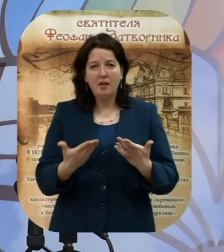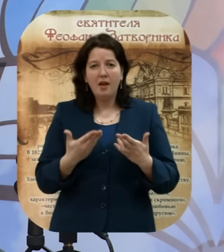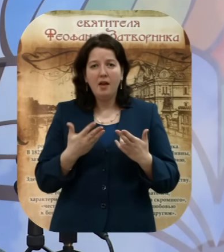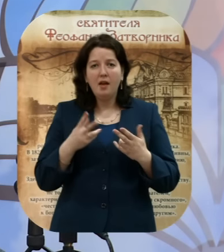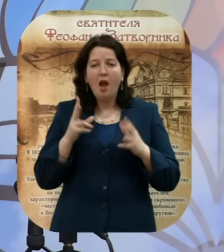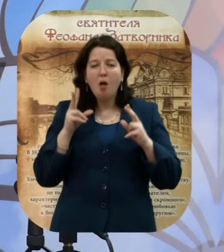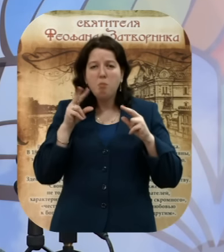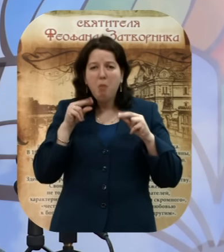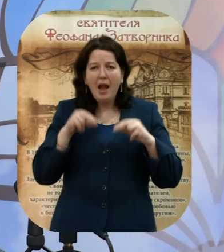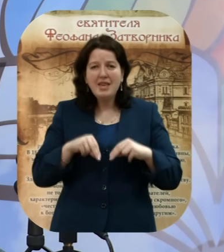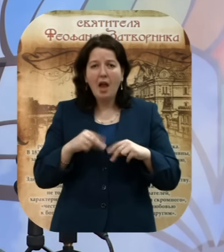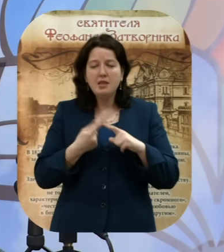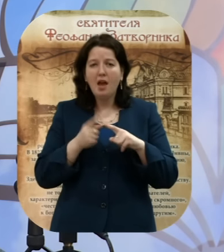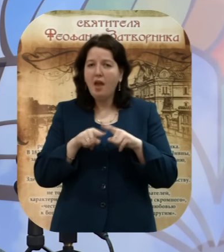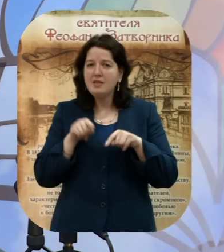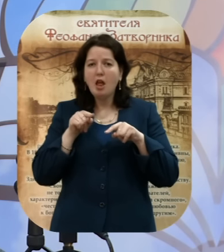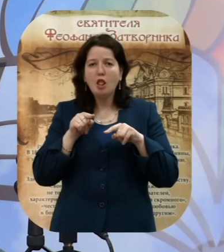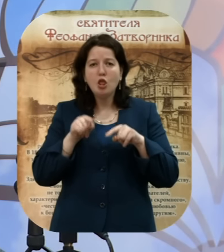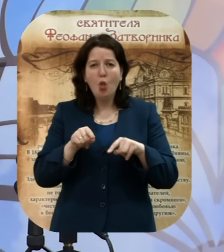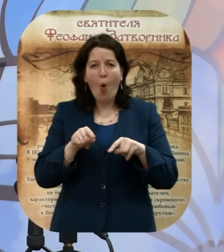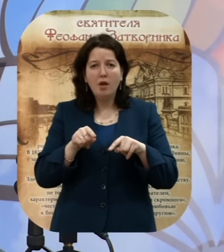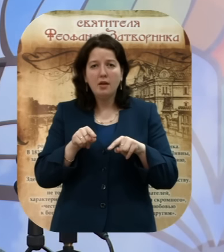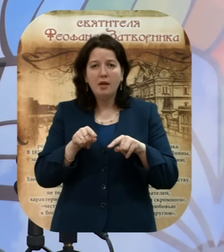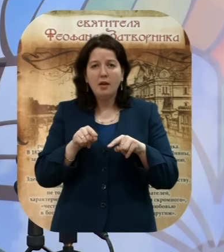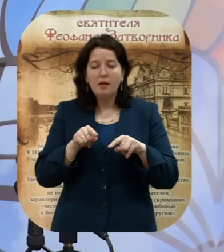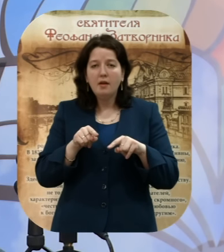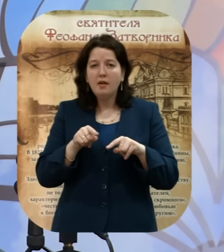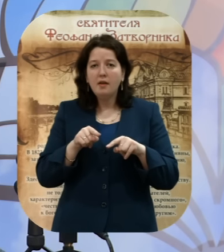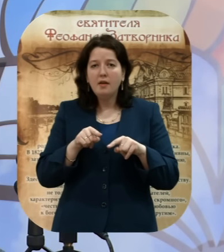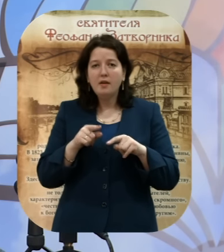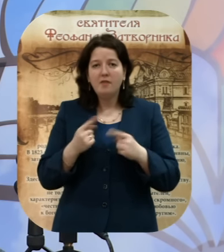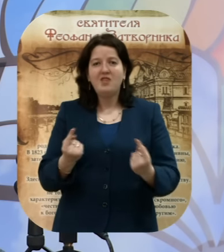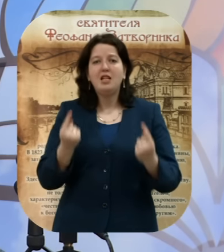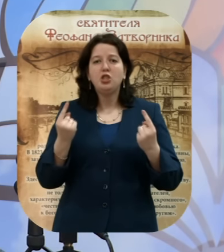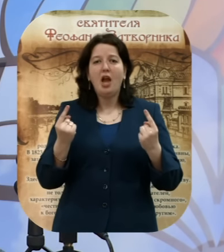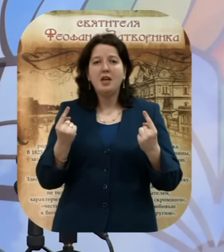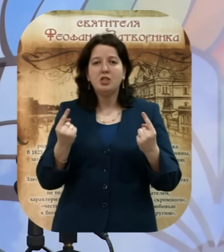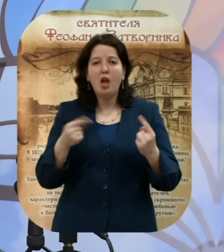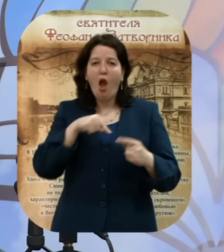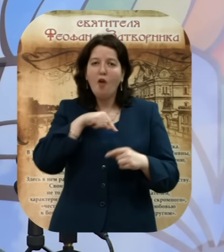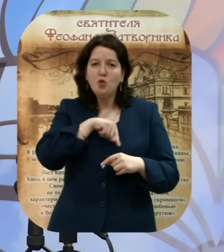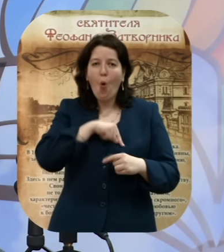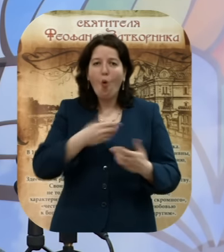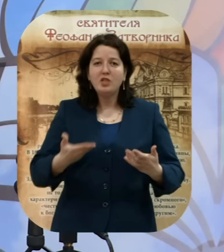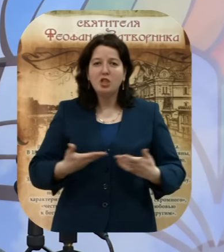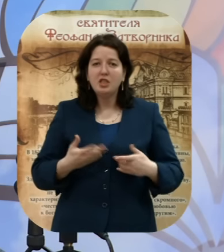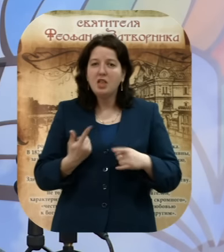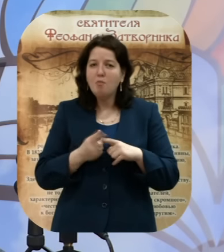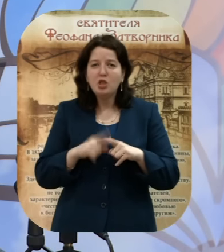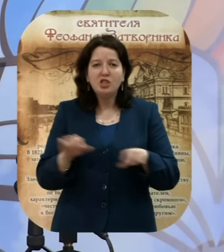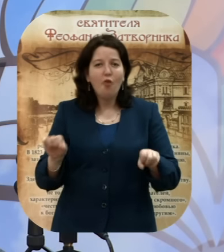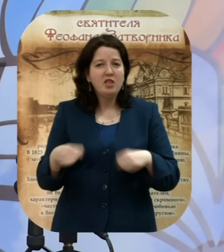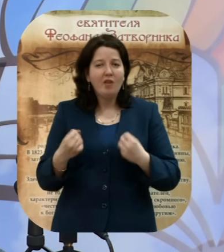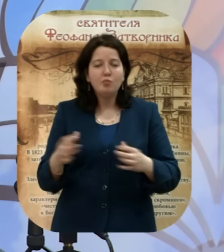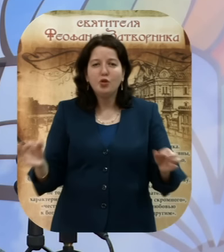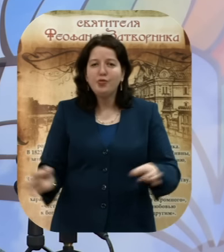Покаяние – это то величайшее в духовной жизни, без чего невозможно никакая духовная